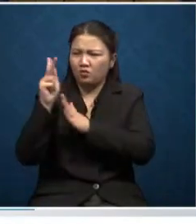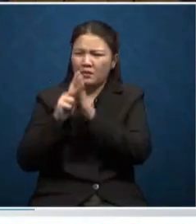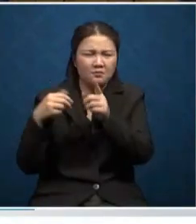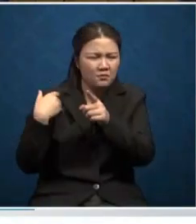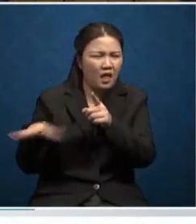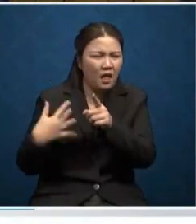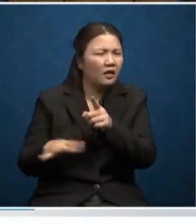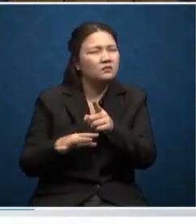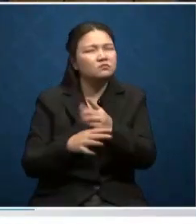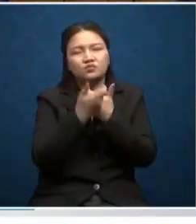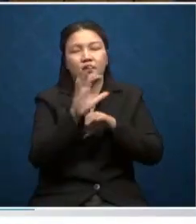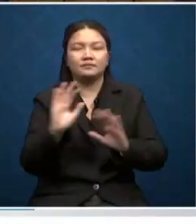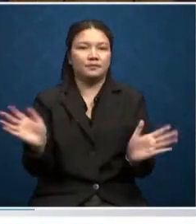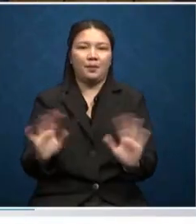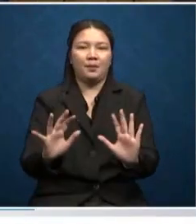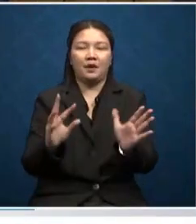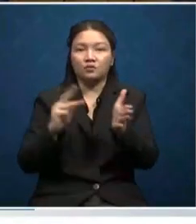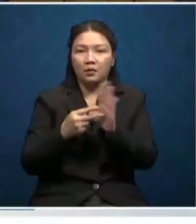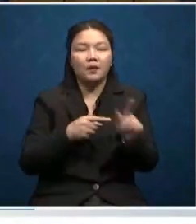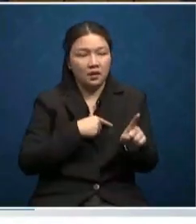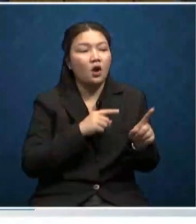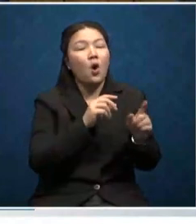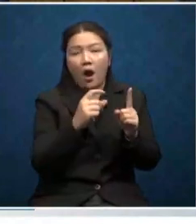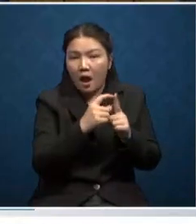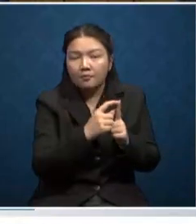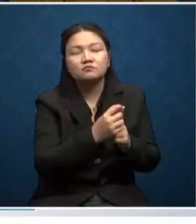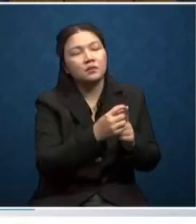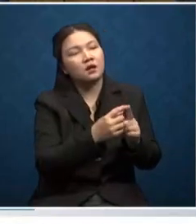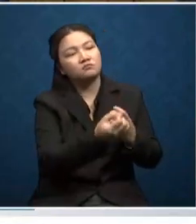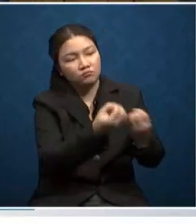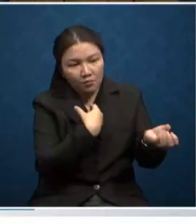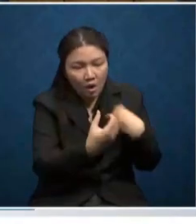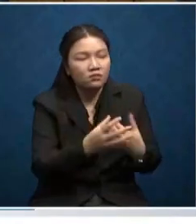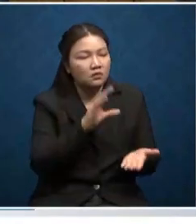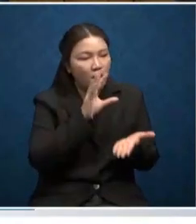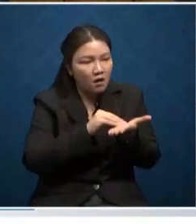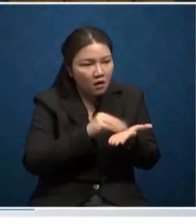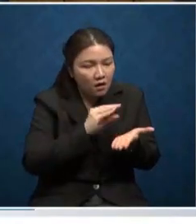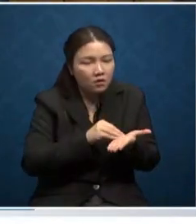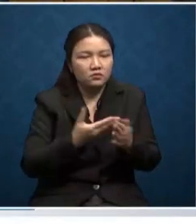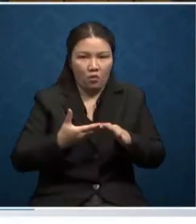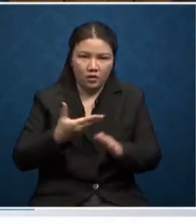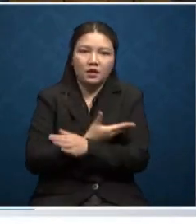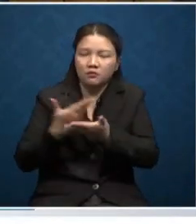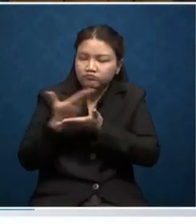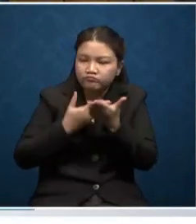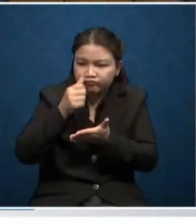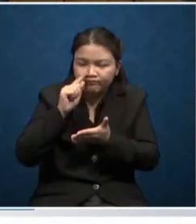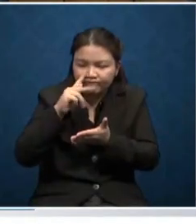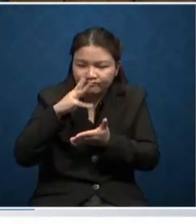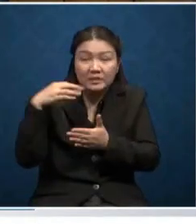นะแต่ว่าเรารับฟังเหตุผลของท่านและใช้เวลาพิจารณามากกว่า 10ครั้งนะ